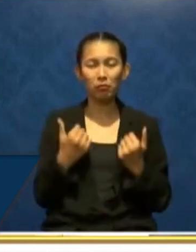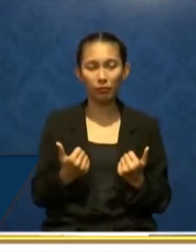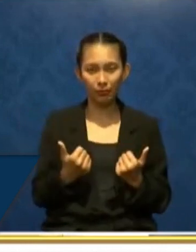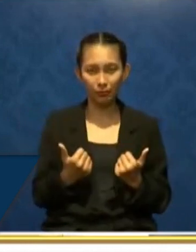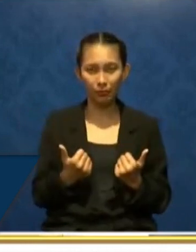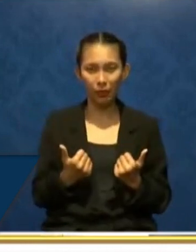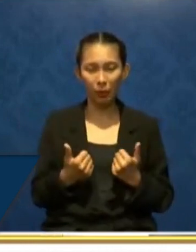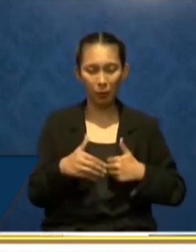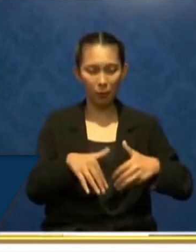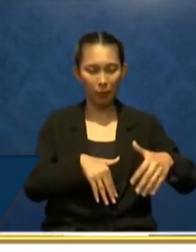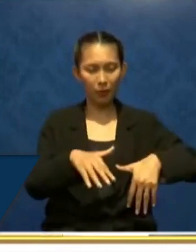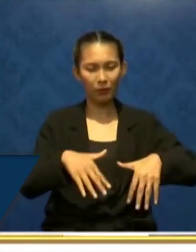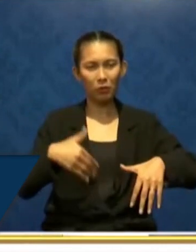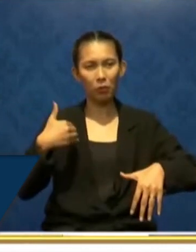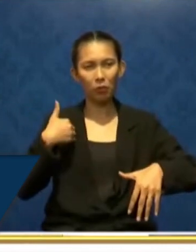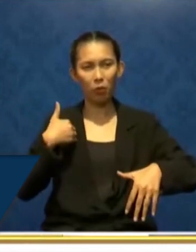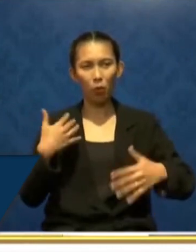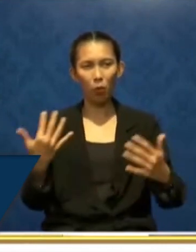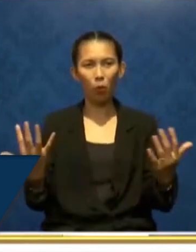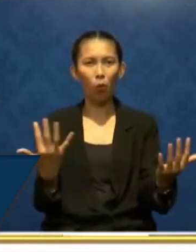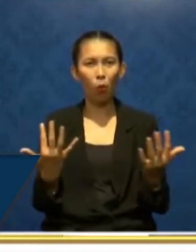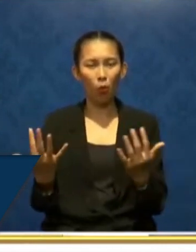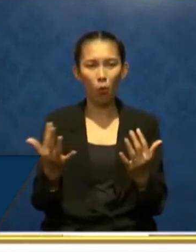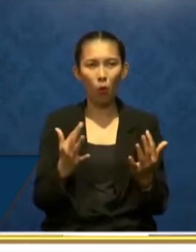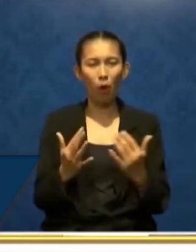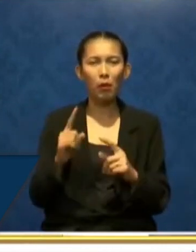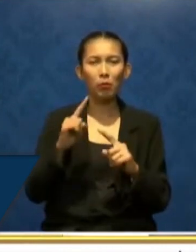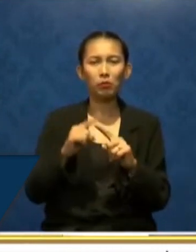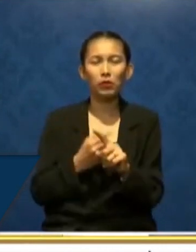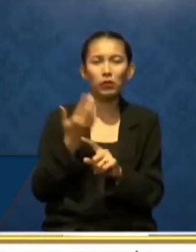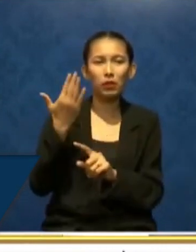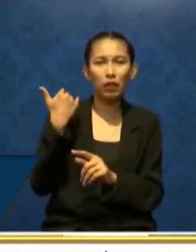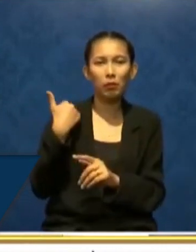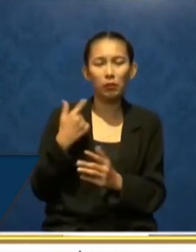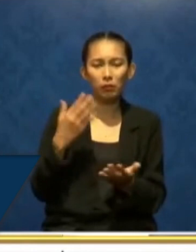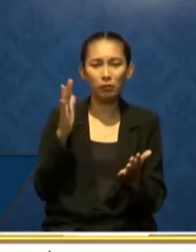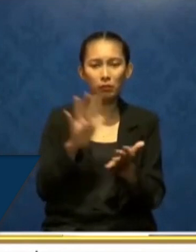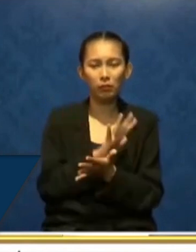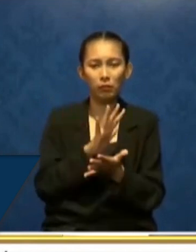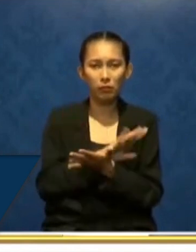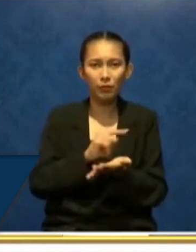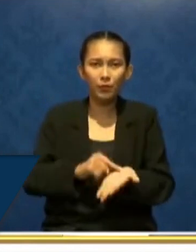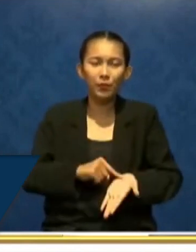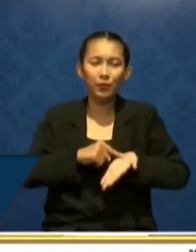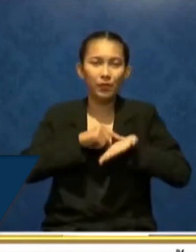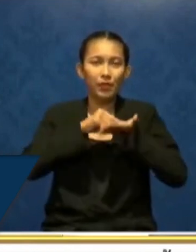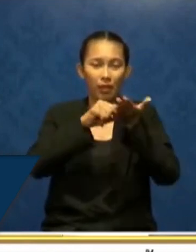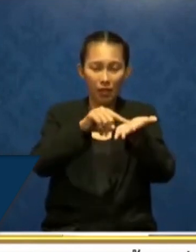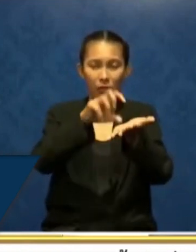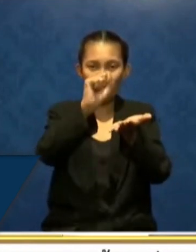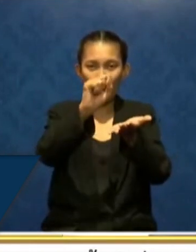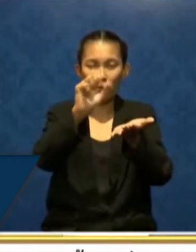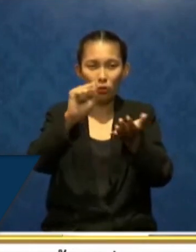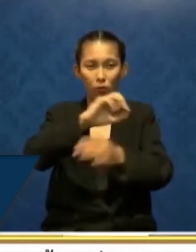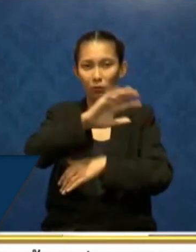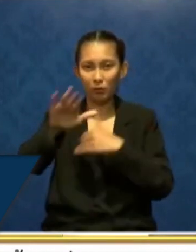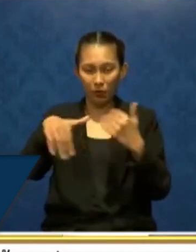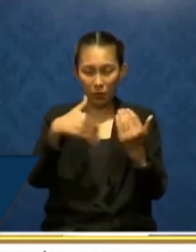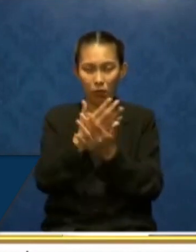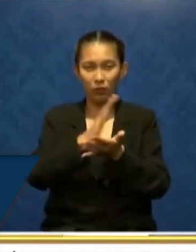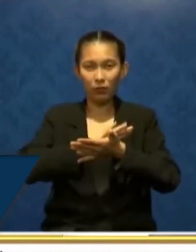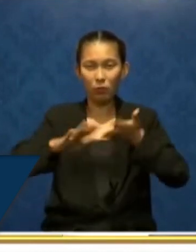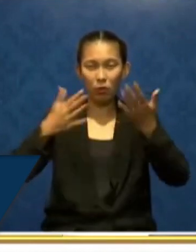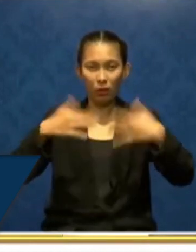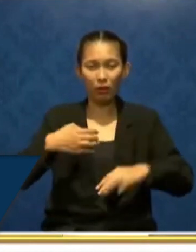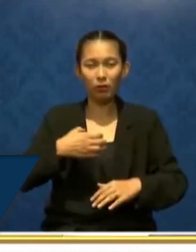พี่น้ประชาชนได้เดินทางมาถึสับพ similar ราศดร้เมเดอนที่แล้วและได้ยื่นหนั่งซื้อ กัสั Lars Black congenas goneเรียบร้อยแล้ค่ะ